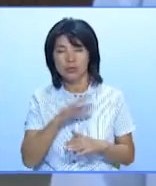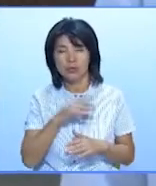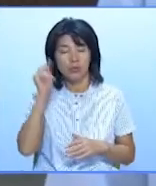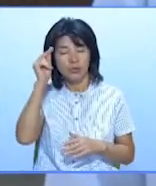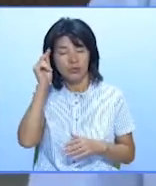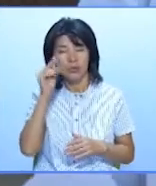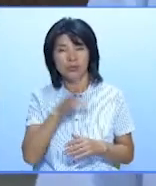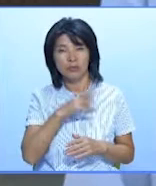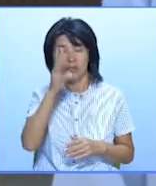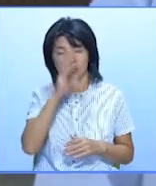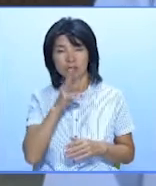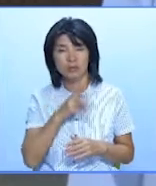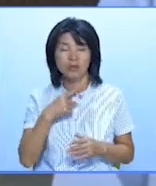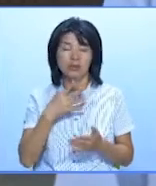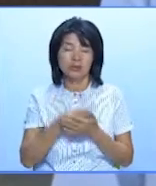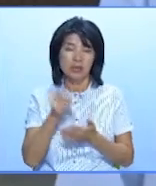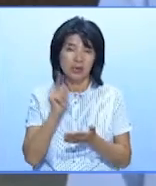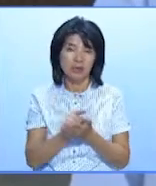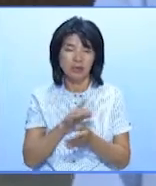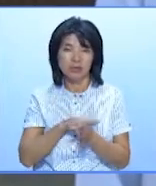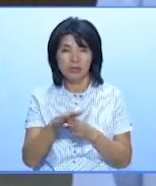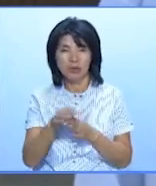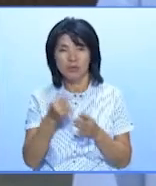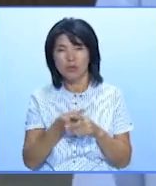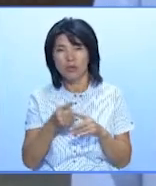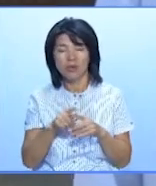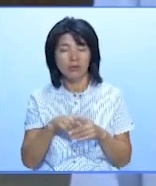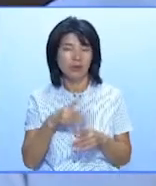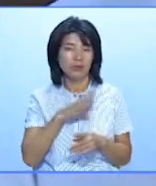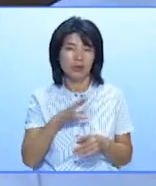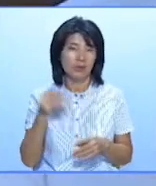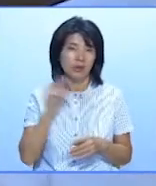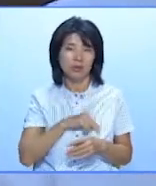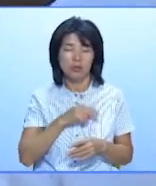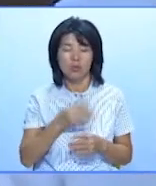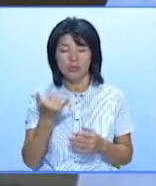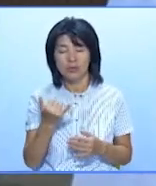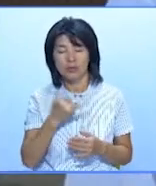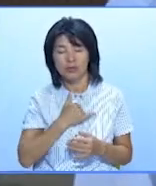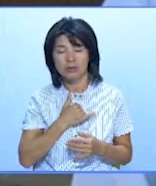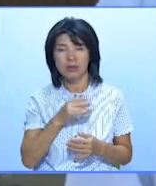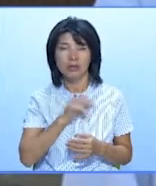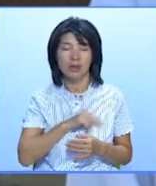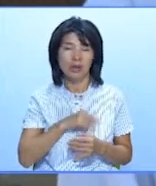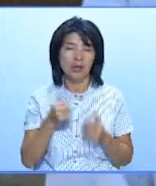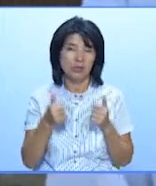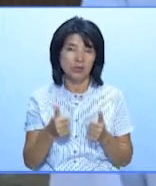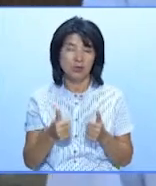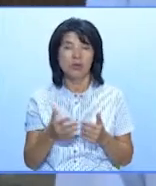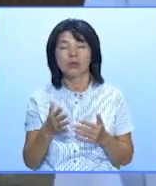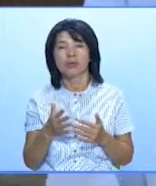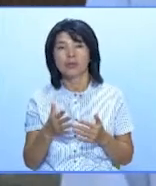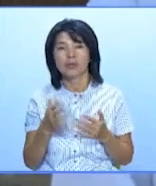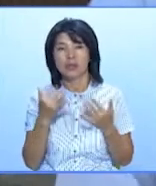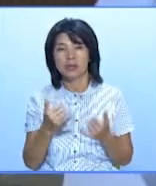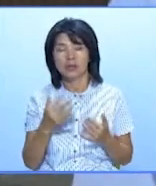Отучившись 3 месяца, приступил к своим обязанностям. До этого я не работал, сейчас все хорошо. У меня есть 2 детей, жена работает в школе. Один ребенок поступает в